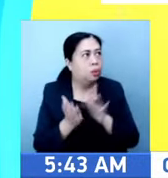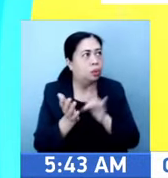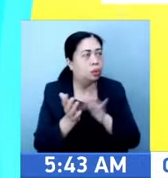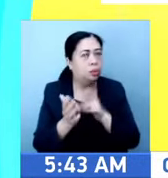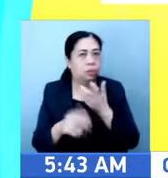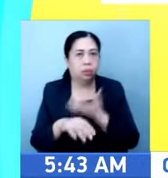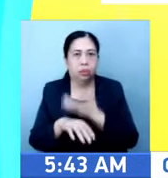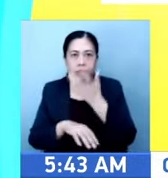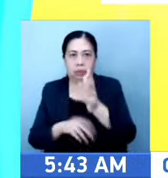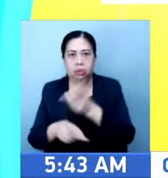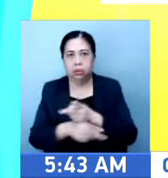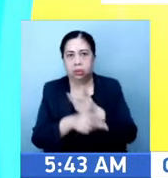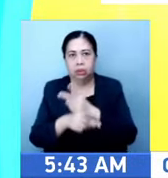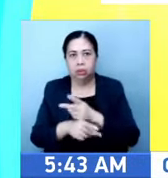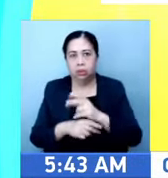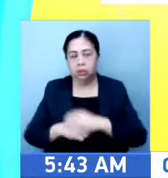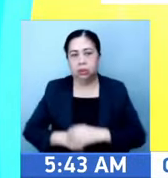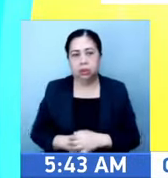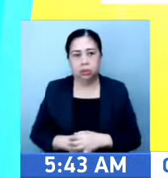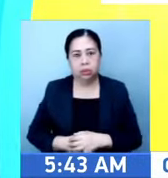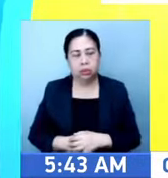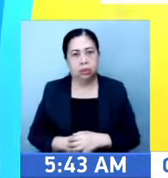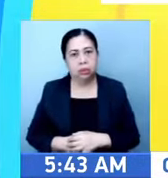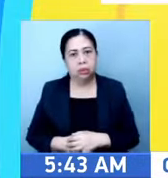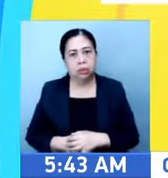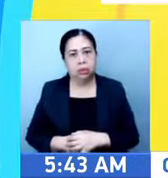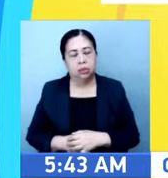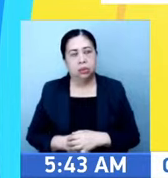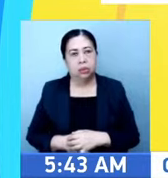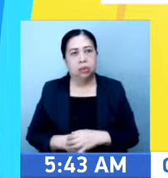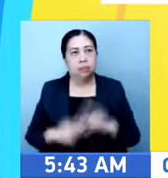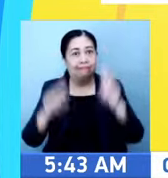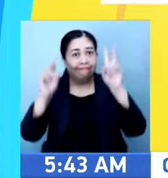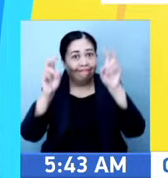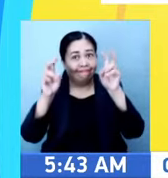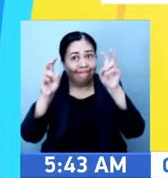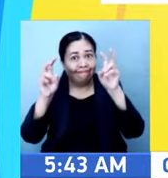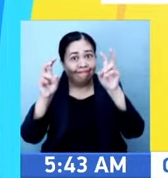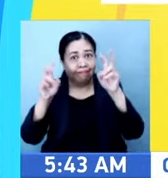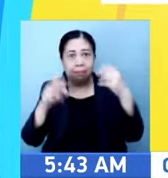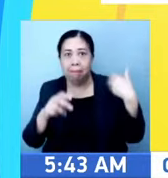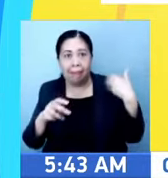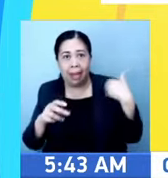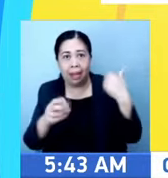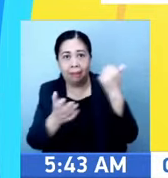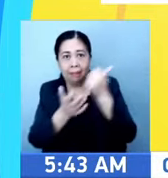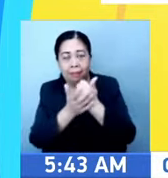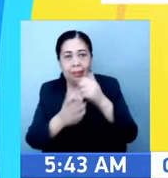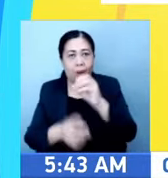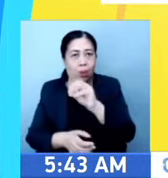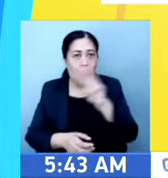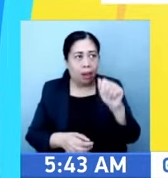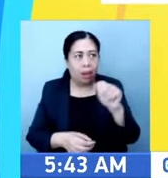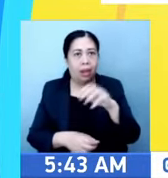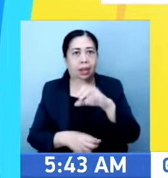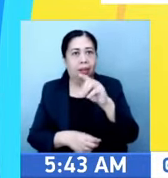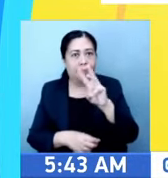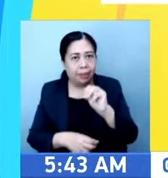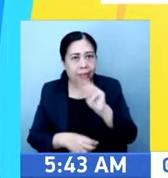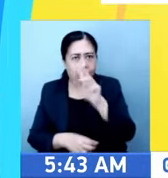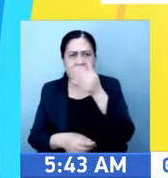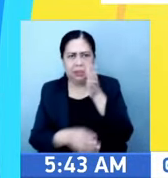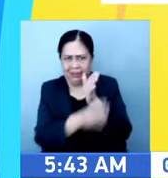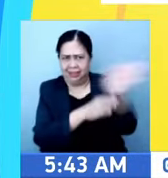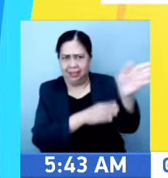Sabi sa unang hirit daw, eh. Wala pa, pinag-uusapan pa lang yan. Nakapunta kayo sa, ano, sa DMW. DMW kayo pumunta.